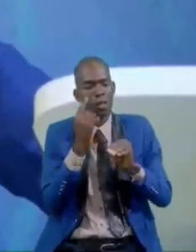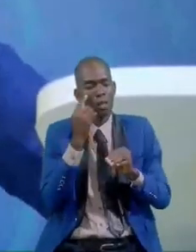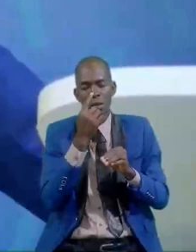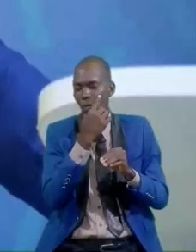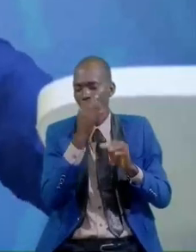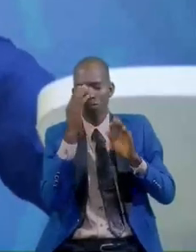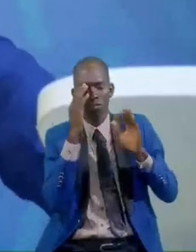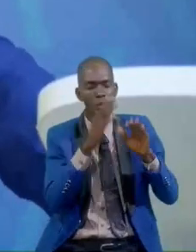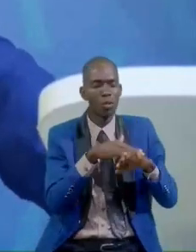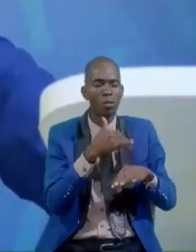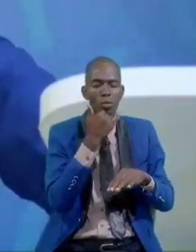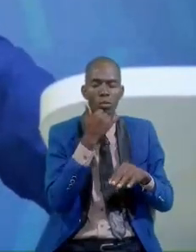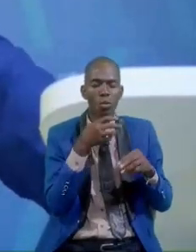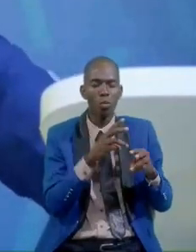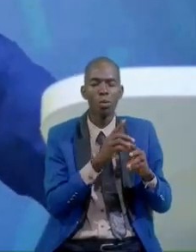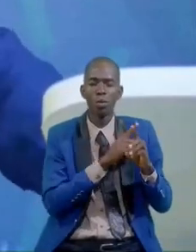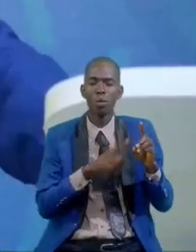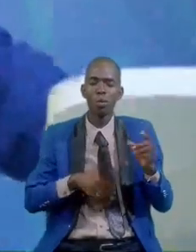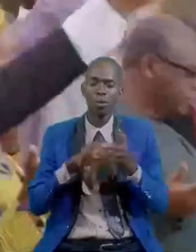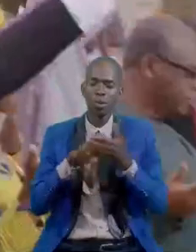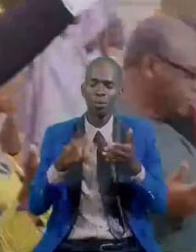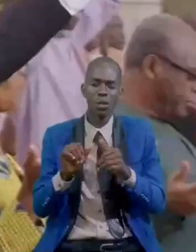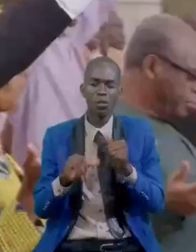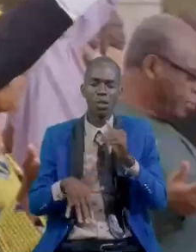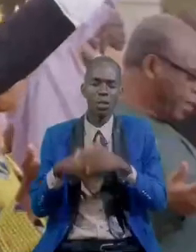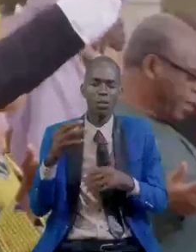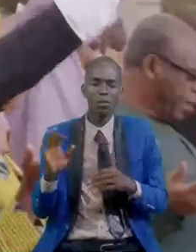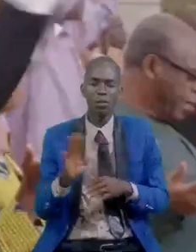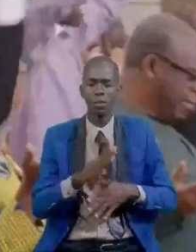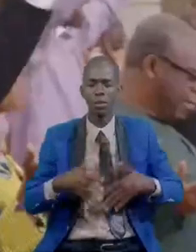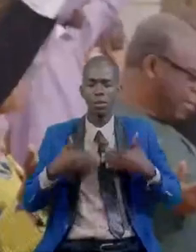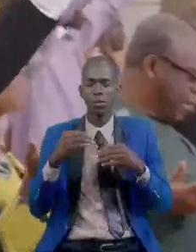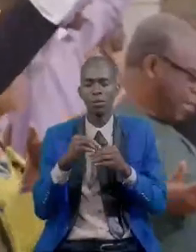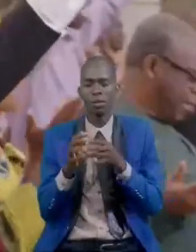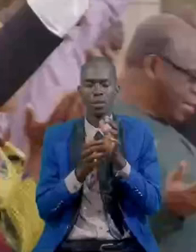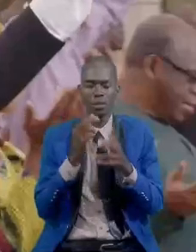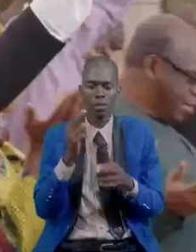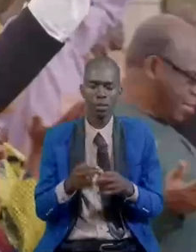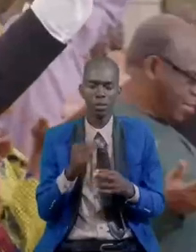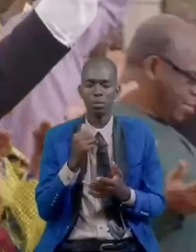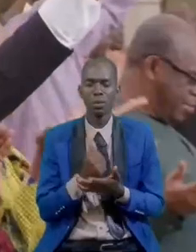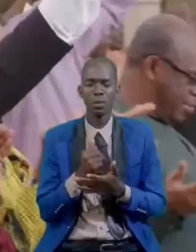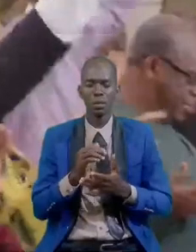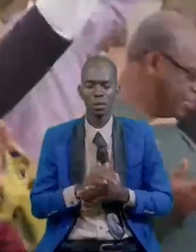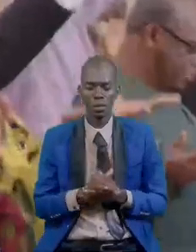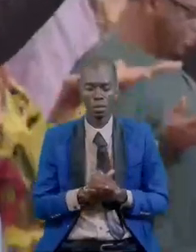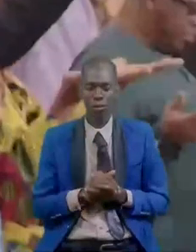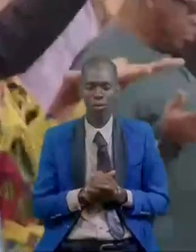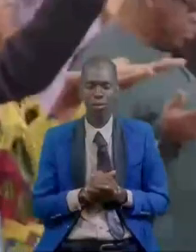yeux dans la mauvaise direction, Seigneur, ôte tout de leur vie au nom de Jésus.